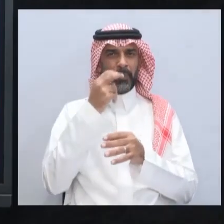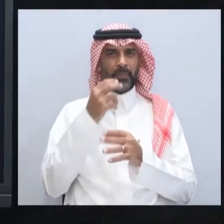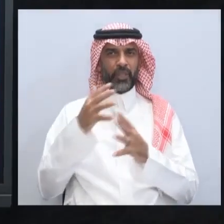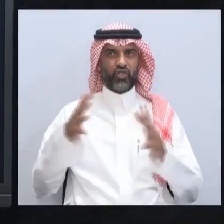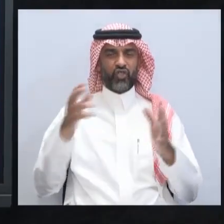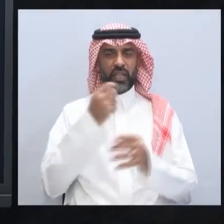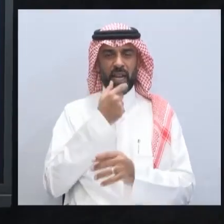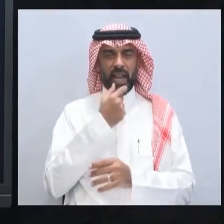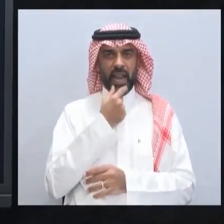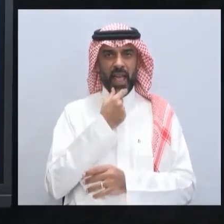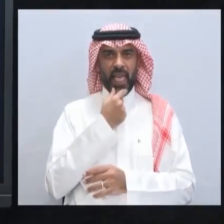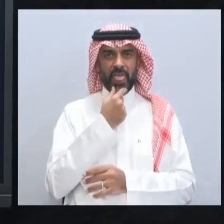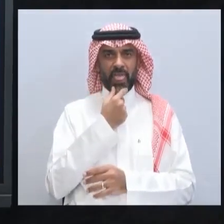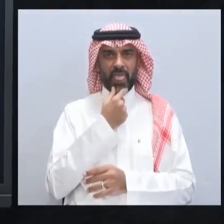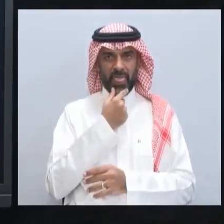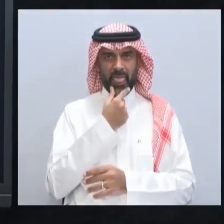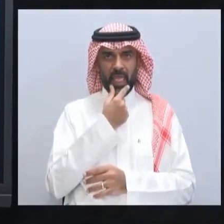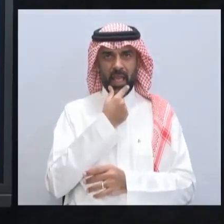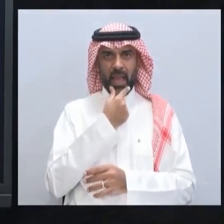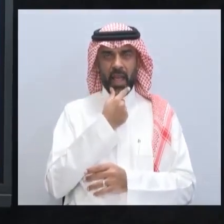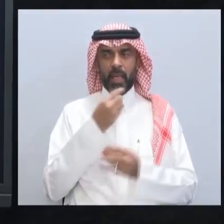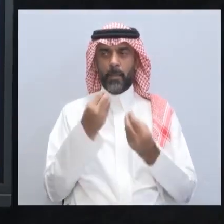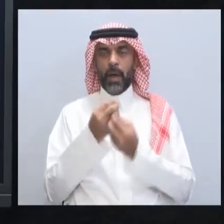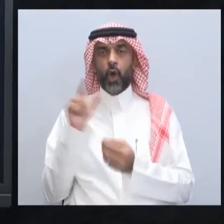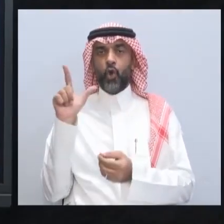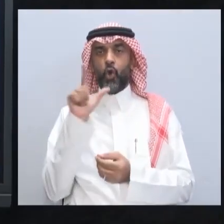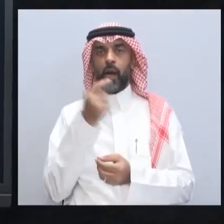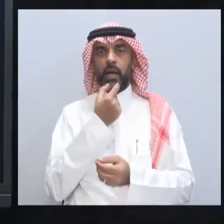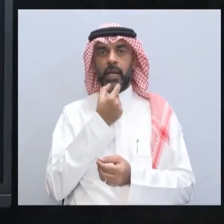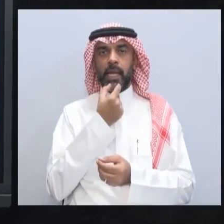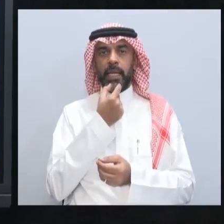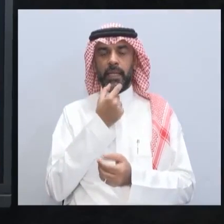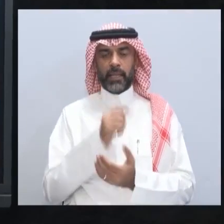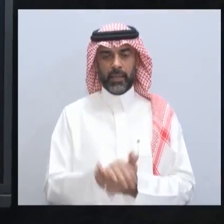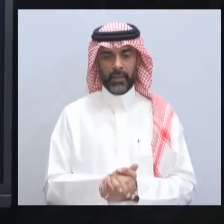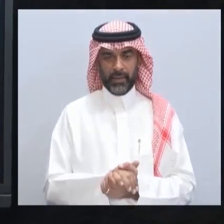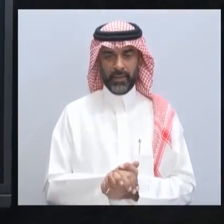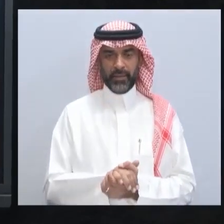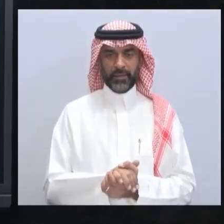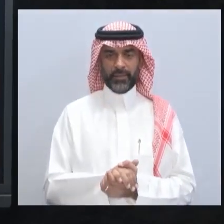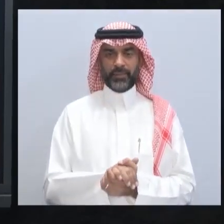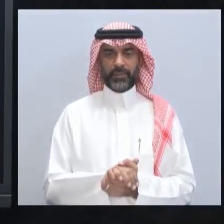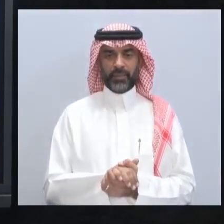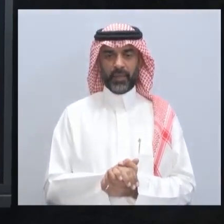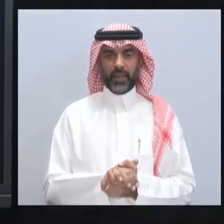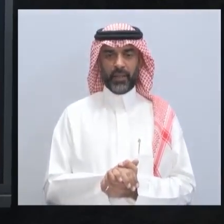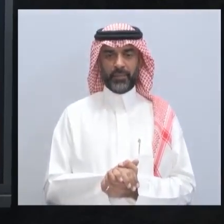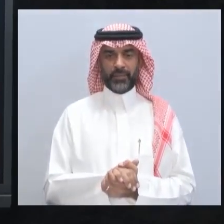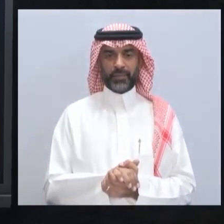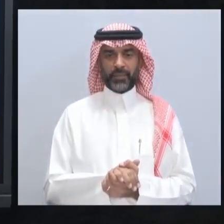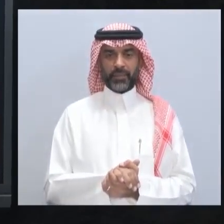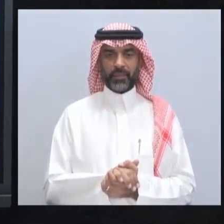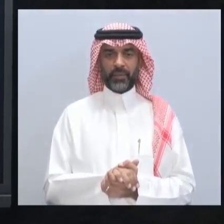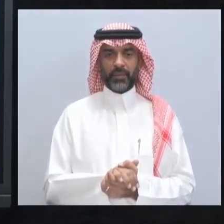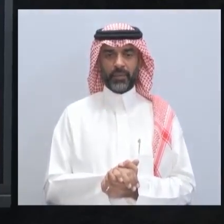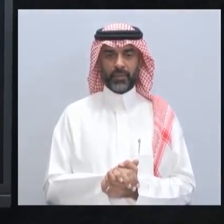عرفنا الليست في البدايه عرفنا الليست وذكرنا او اضعنا العناصر الموجوده فيها عندما كان باللغه الانجليزيه كان رياض